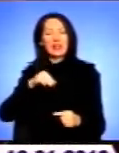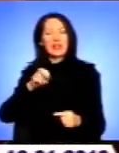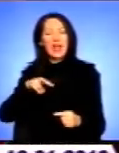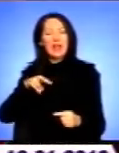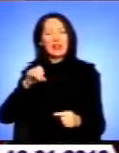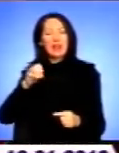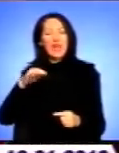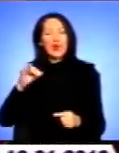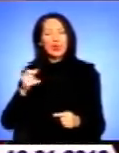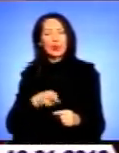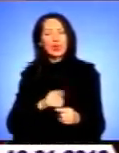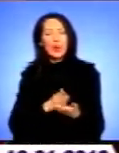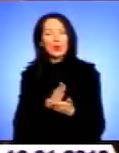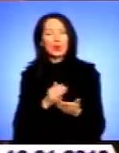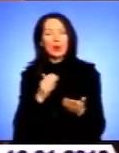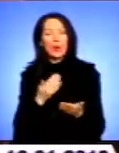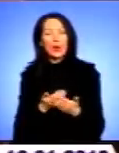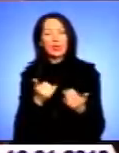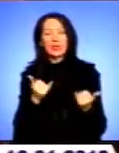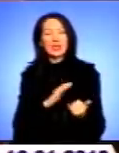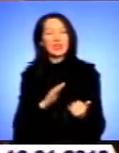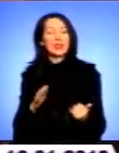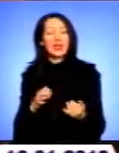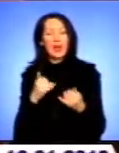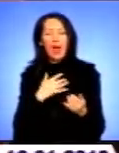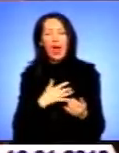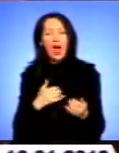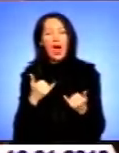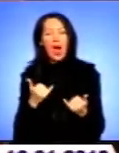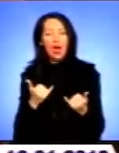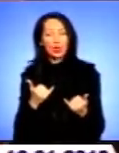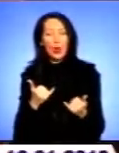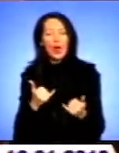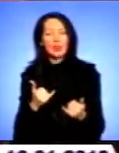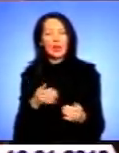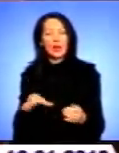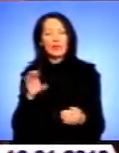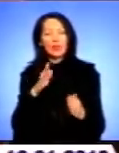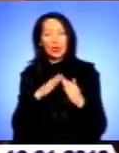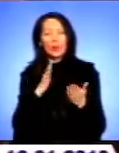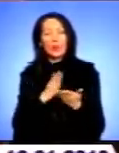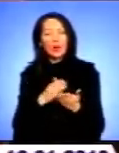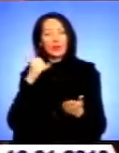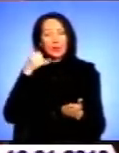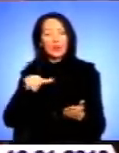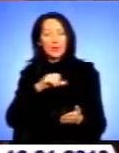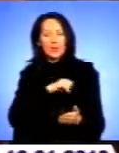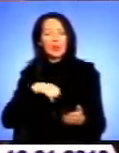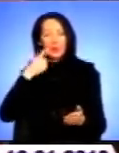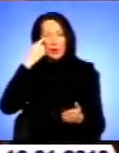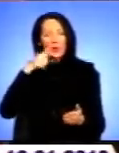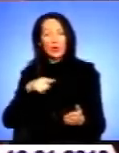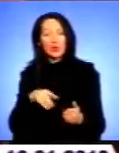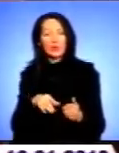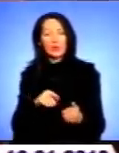послуга майже зараз не актуальна. Рахуйте, бо всі вдома мають телефони, всі самі вміють набирати. А це рахуйте,